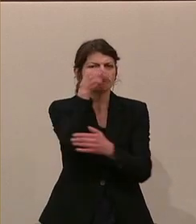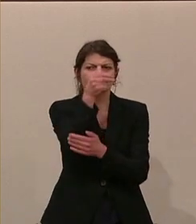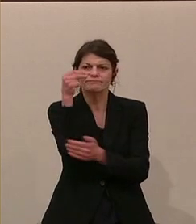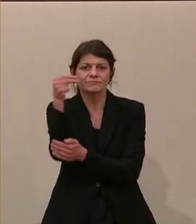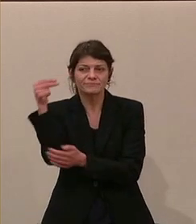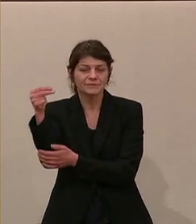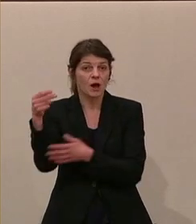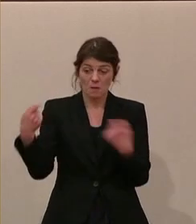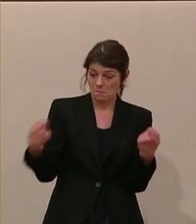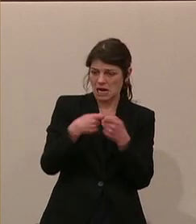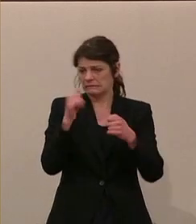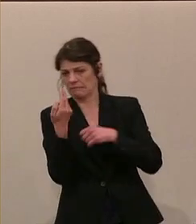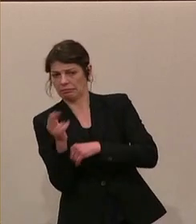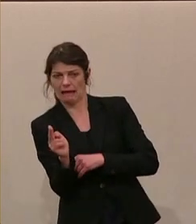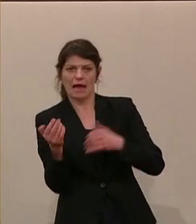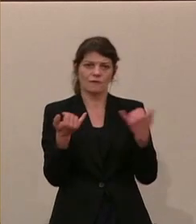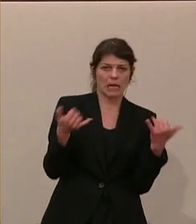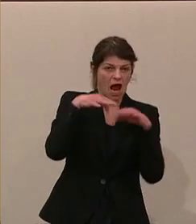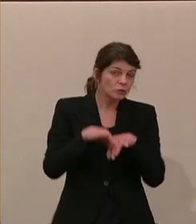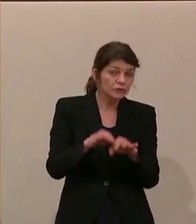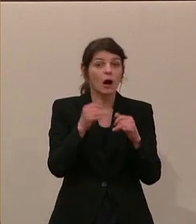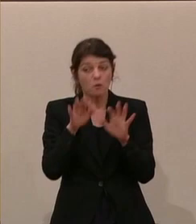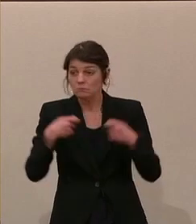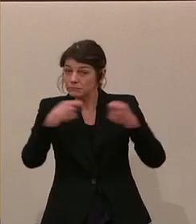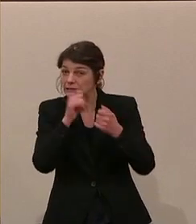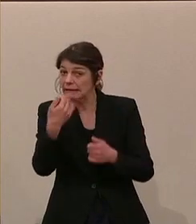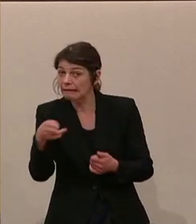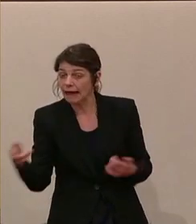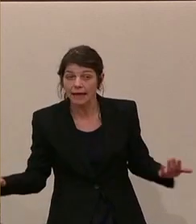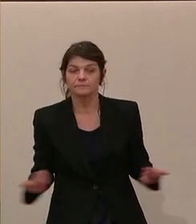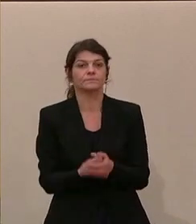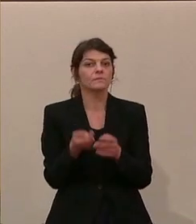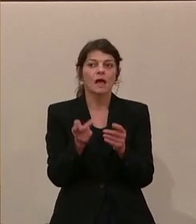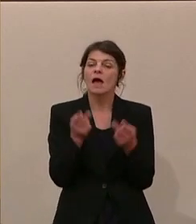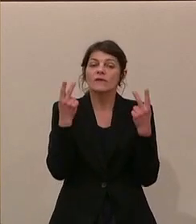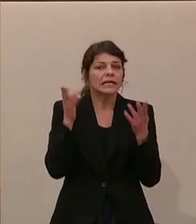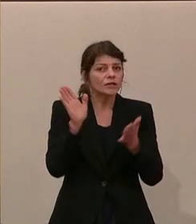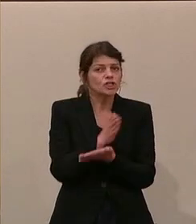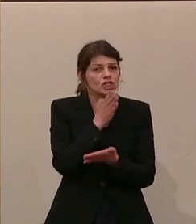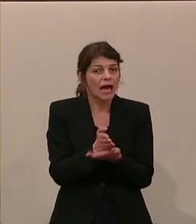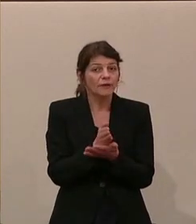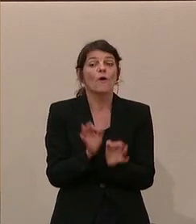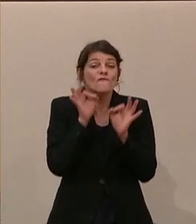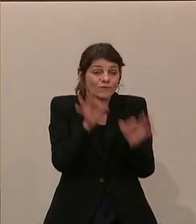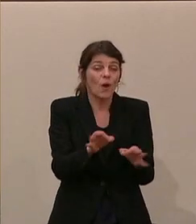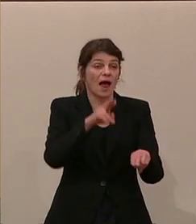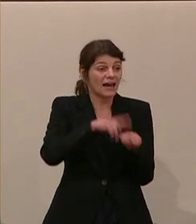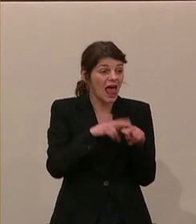ob adäquat oder nicht, und den Ausführungen, ob adäquat oder nicht. Das sind alles Entscheidungen für unsere